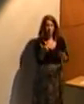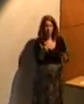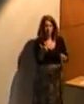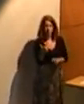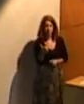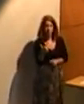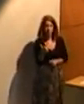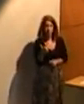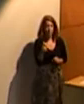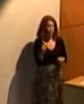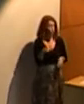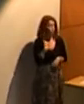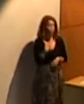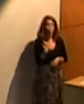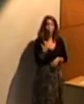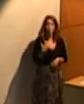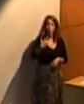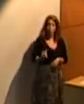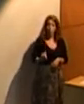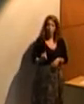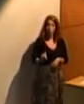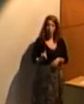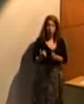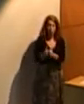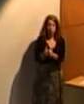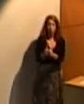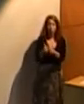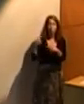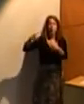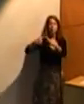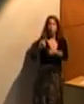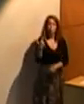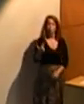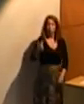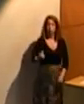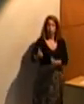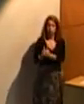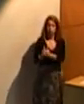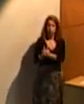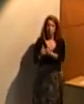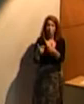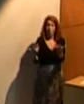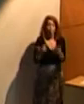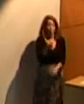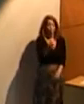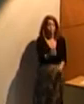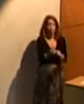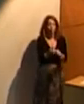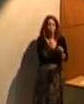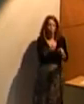passer du couple monogame strictes un petit peu de nos traditions vers une idée selon lequel le couple serait ouvert autre chose pourquoi pas